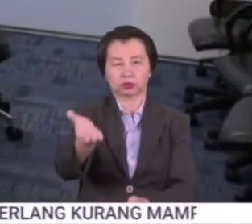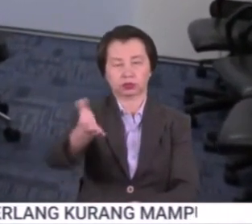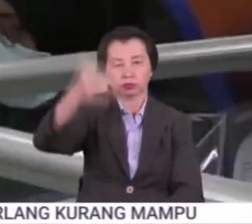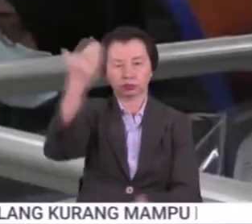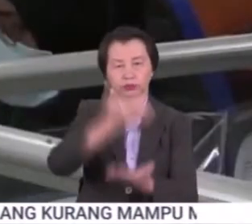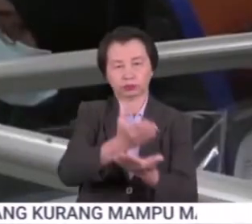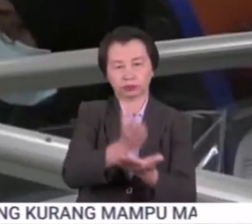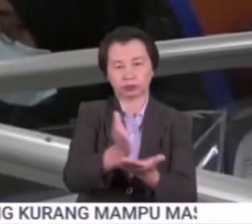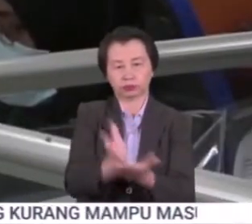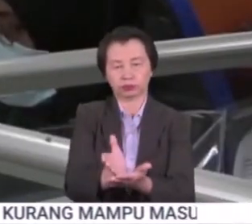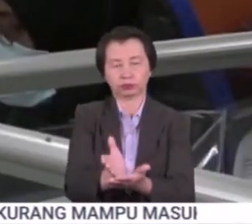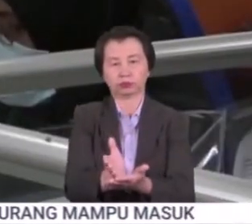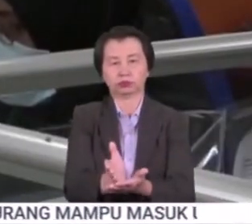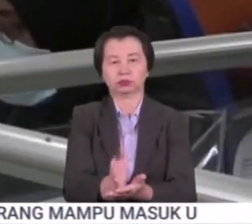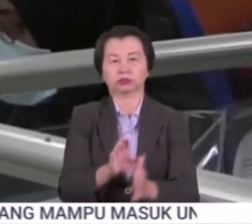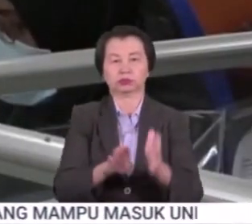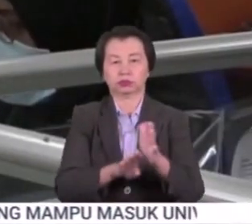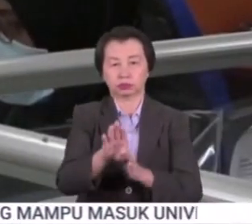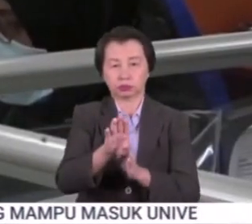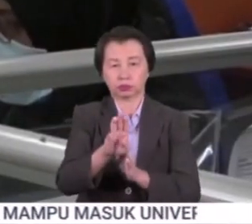belanjaan Madani